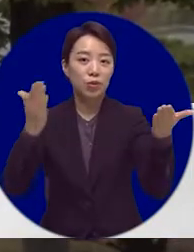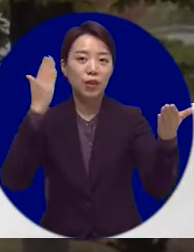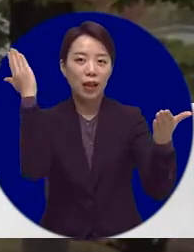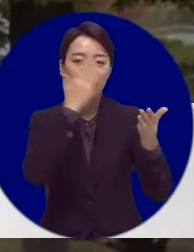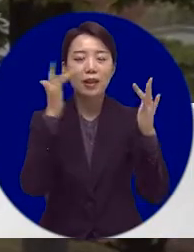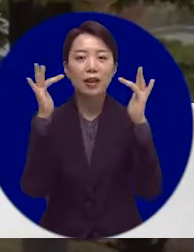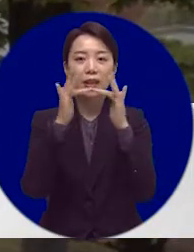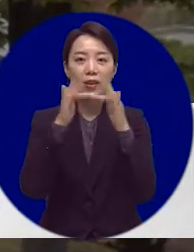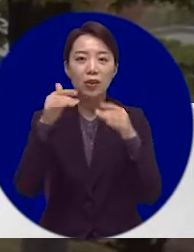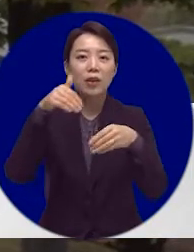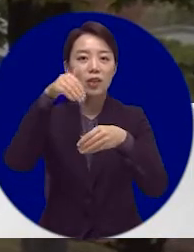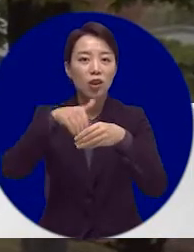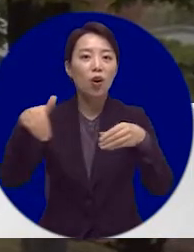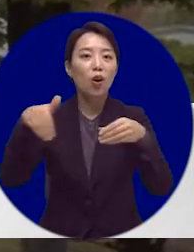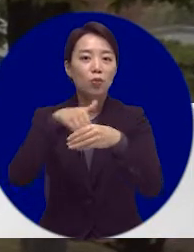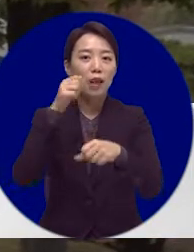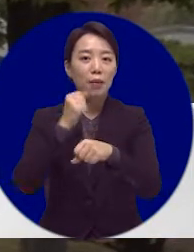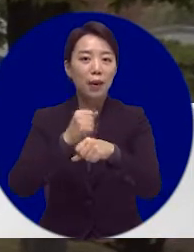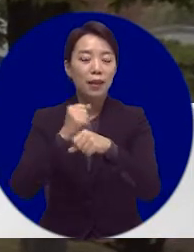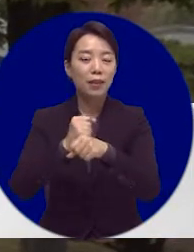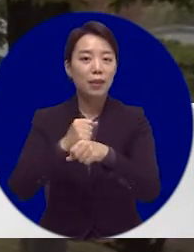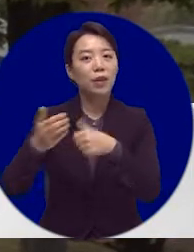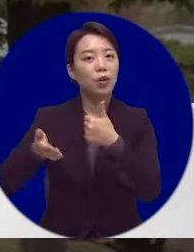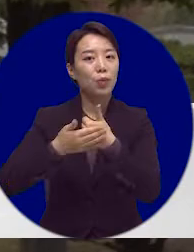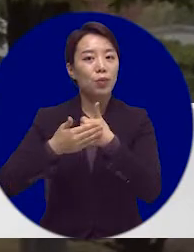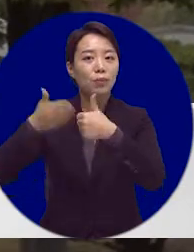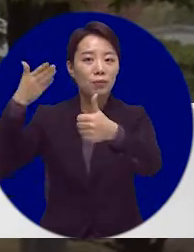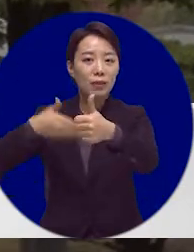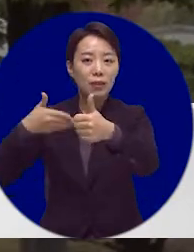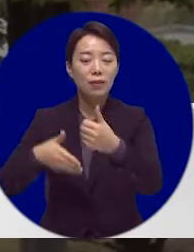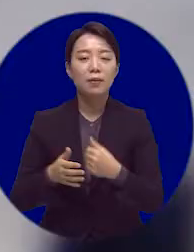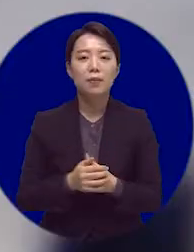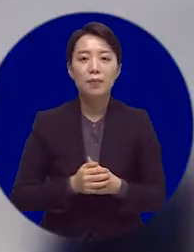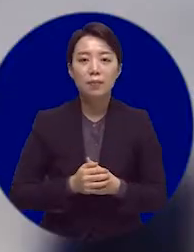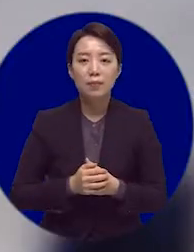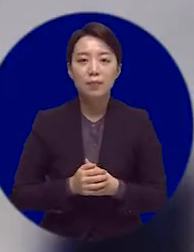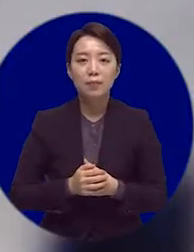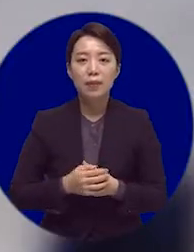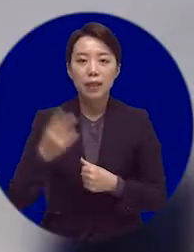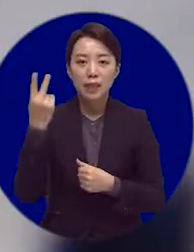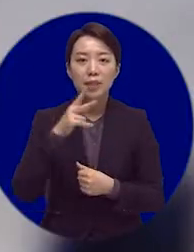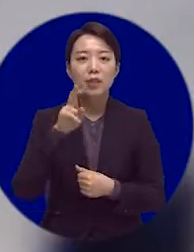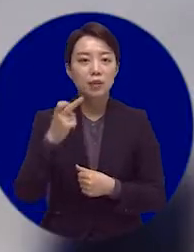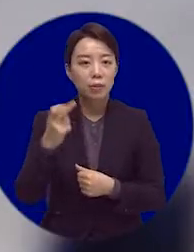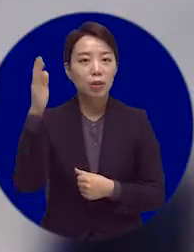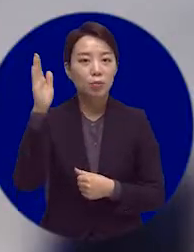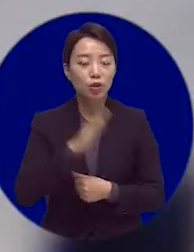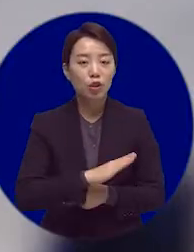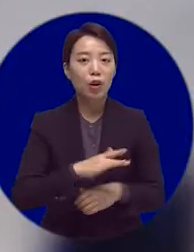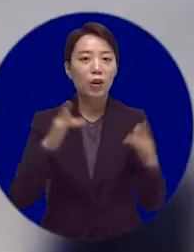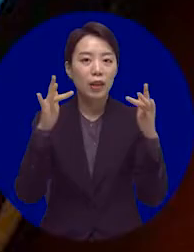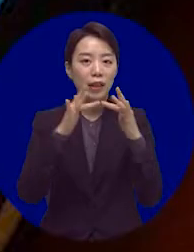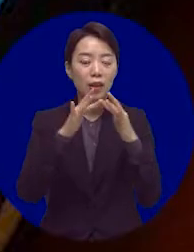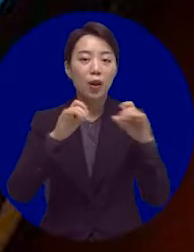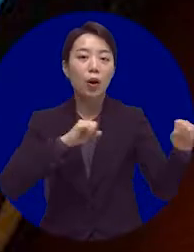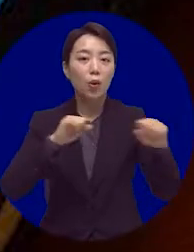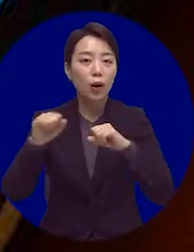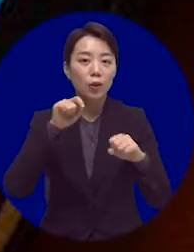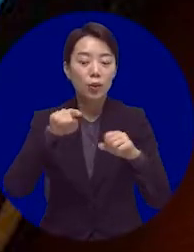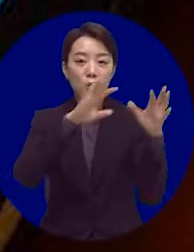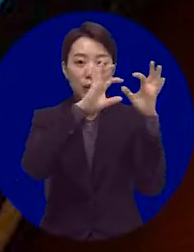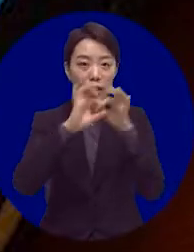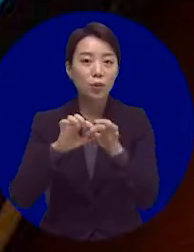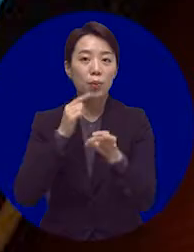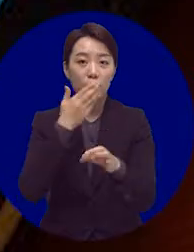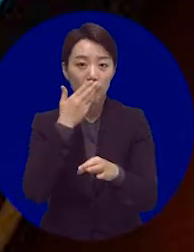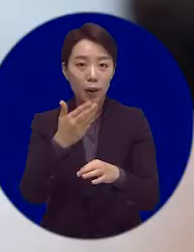깨끗한 사이버 선거 문화 만들기에 적극 협조해 줄 것을 요청했습니다. 2012년부터 온라인 선거운동이 상시